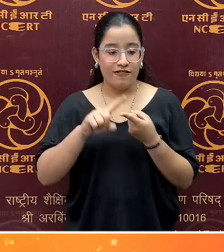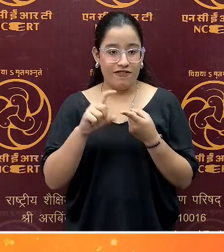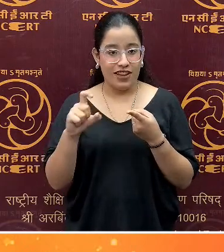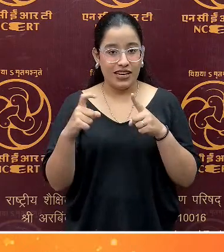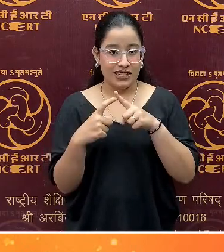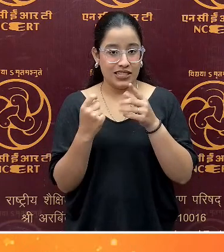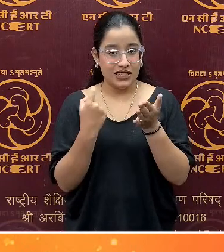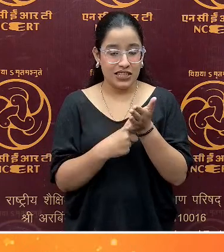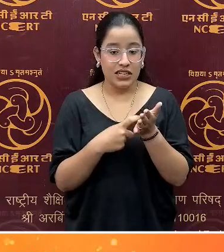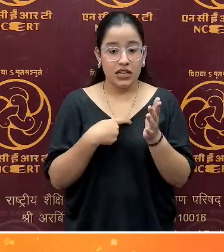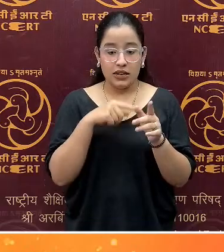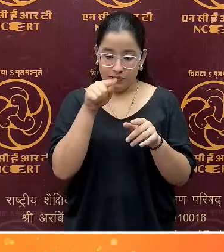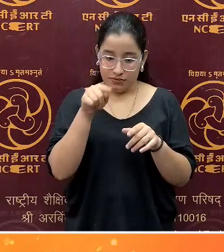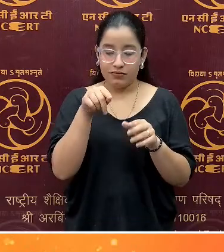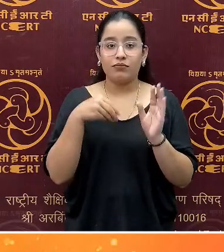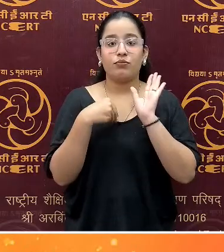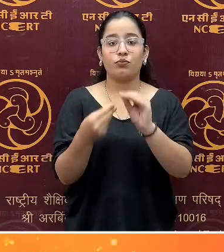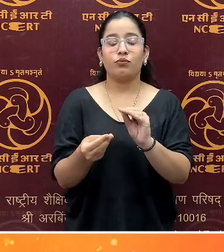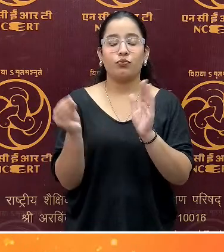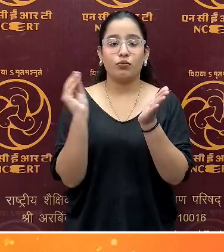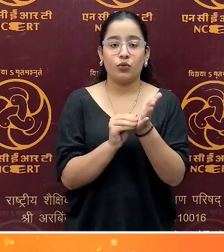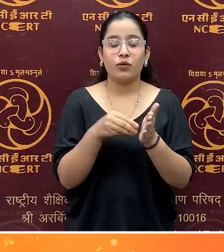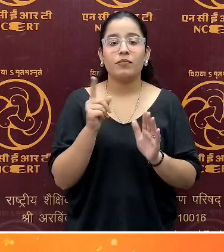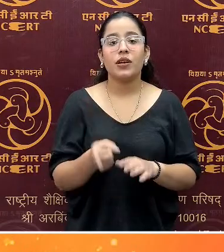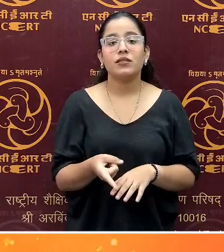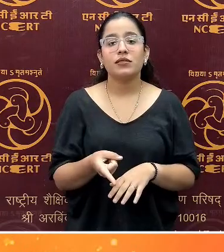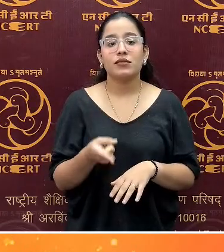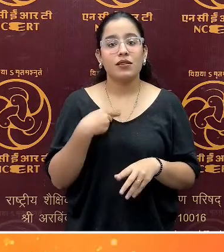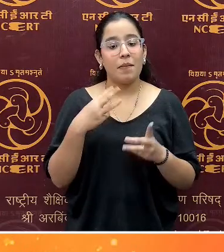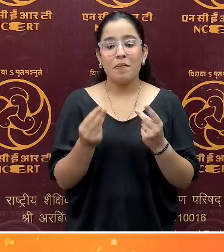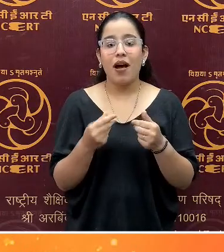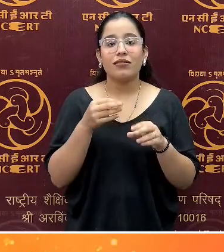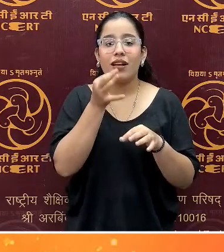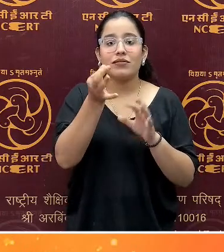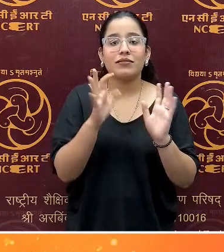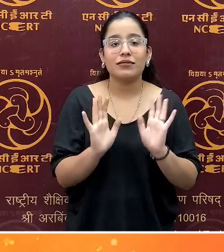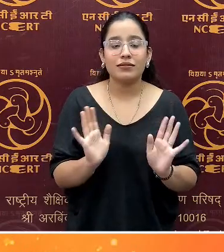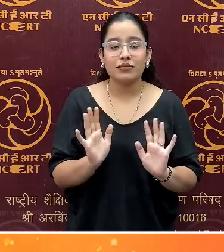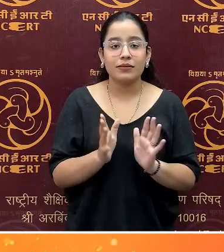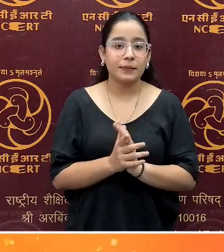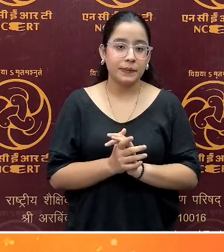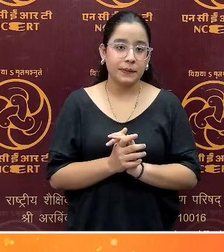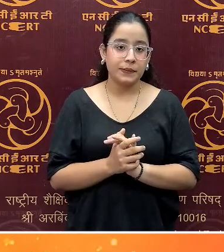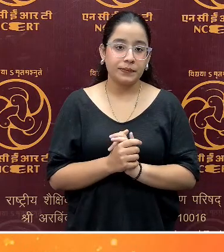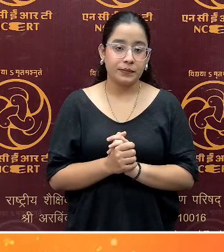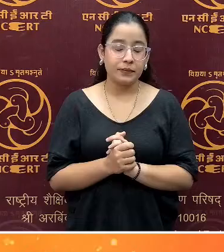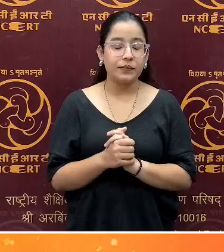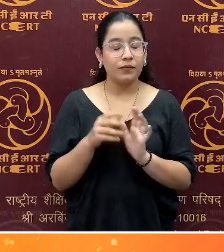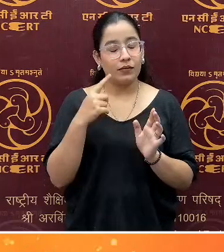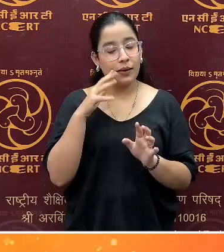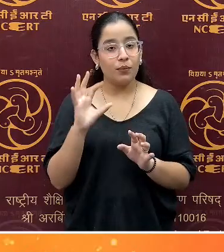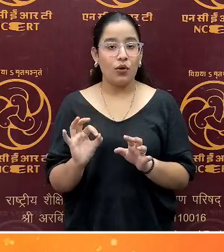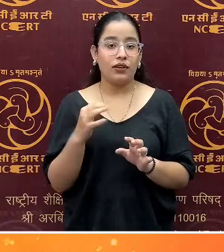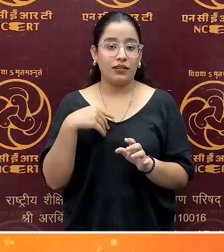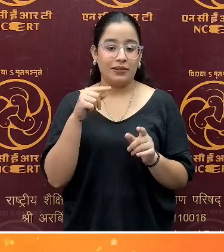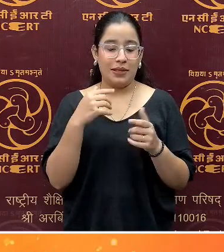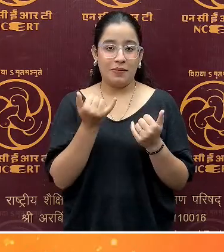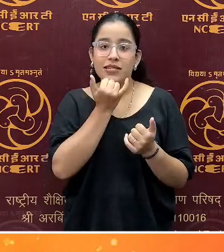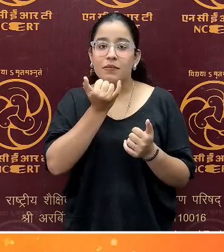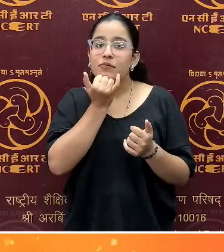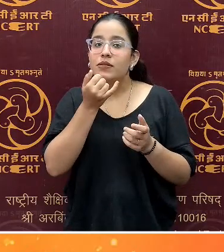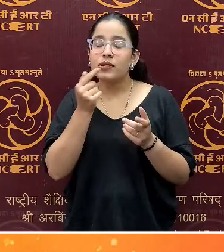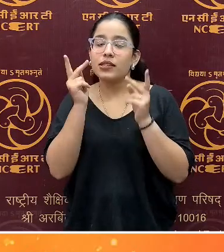don't have a vector in it, आप किसके बेसिस में आप मार्क्स मांग सकते हैं? So that's the common error